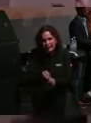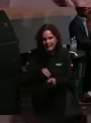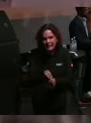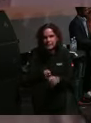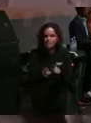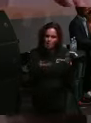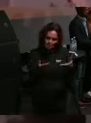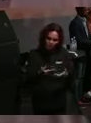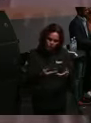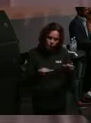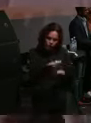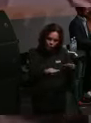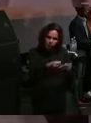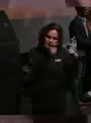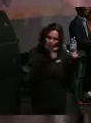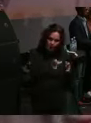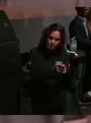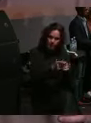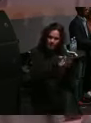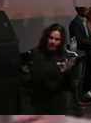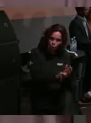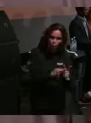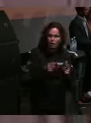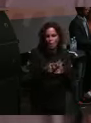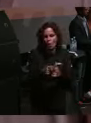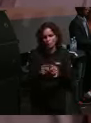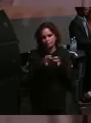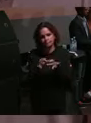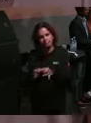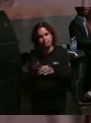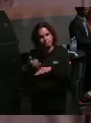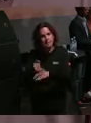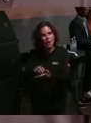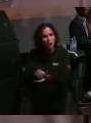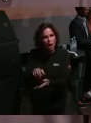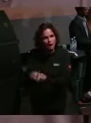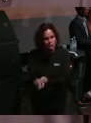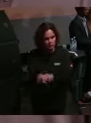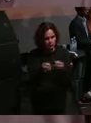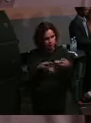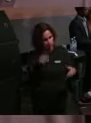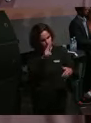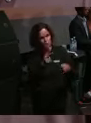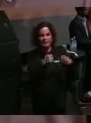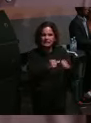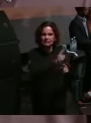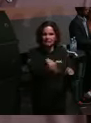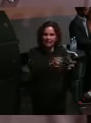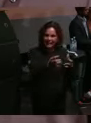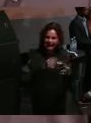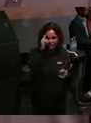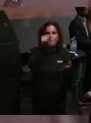rammevilkår, økonomisk, skattemessig, involvere lokalt, og så må vi bygge ut den energien vi trenger for å nå klimamålene våre. Det